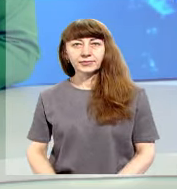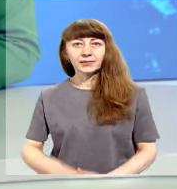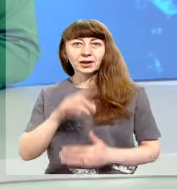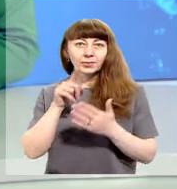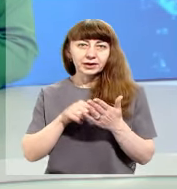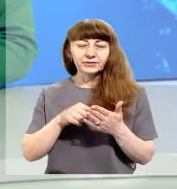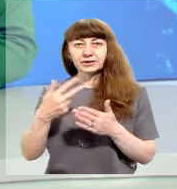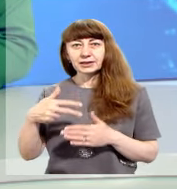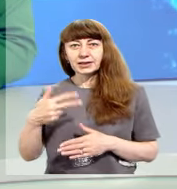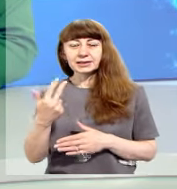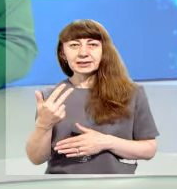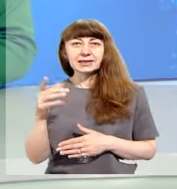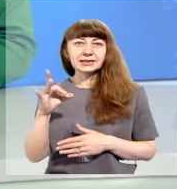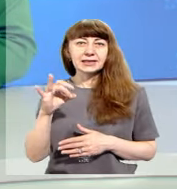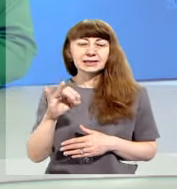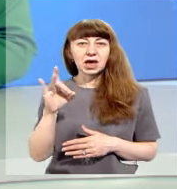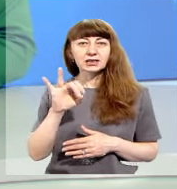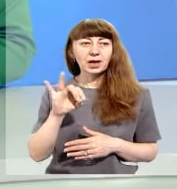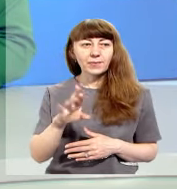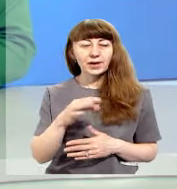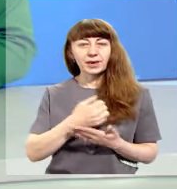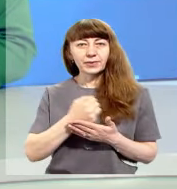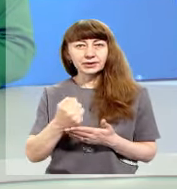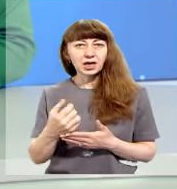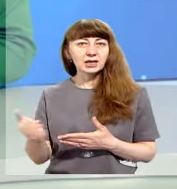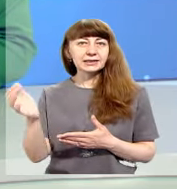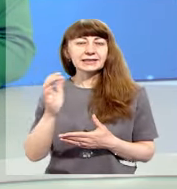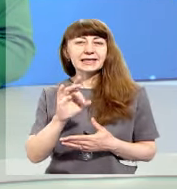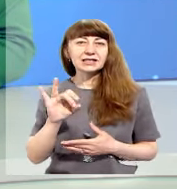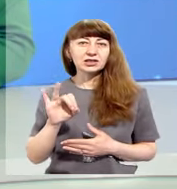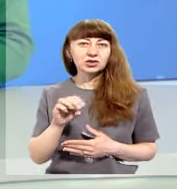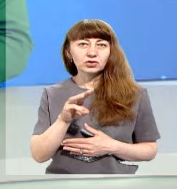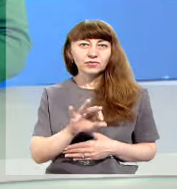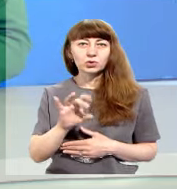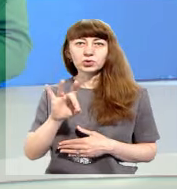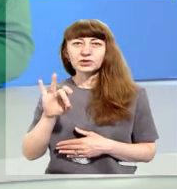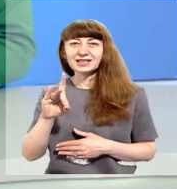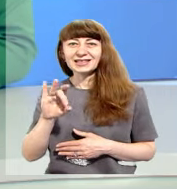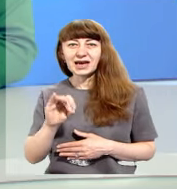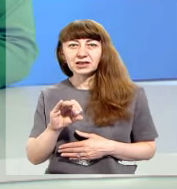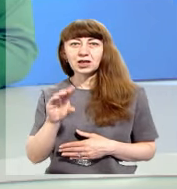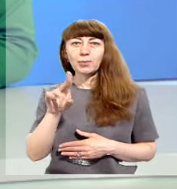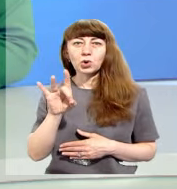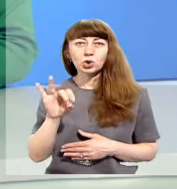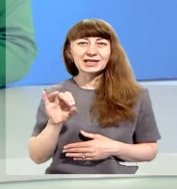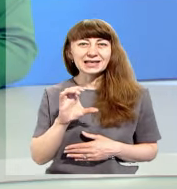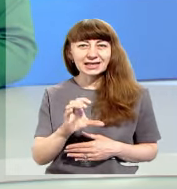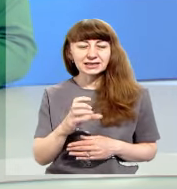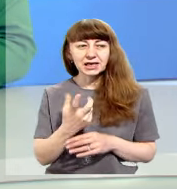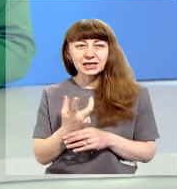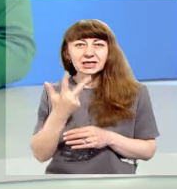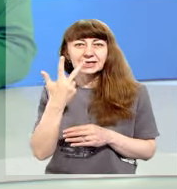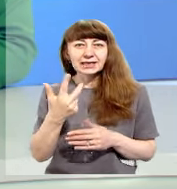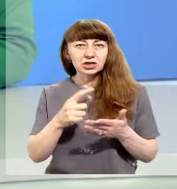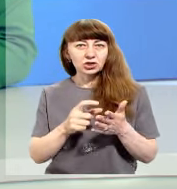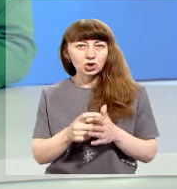Повестка 33-й сессии Ассамблеи обозначена как «Единство, созидание, прогресс». Эти три слова, по мнению главы государства, очень